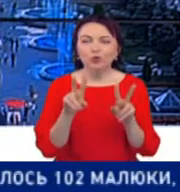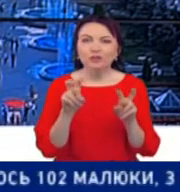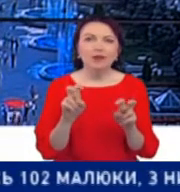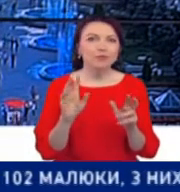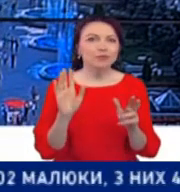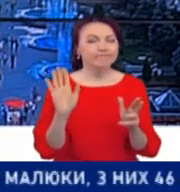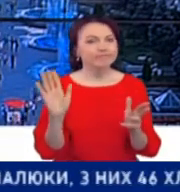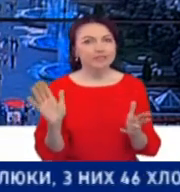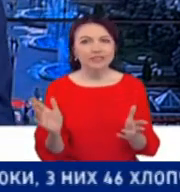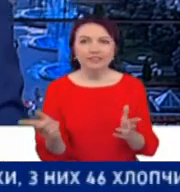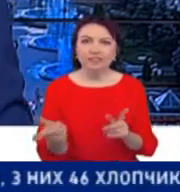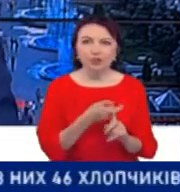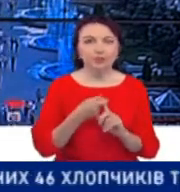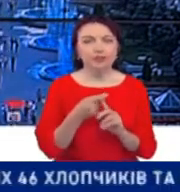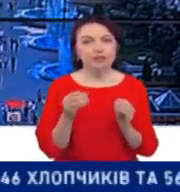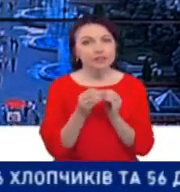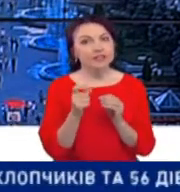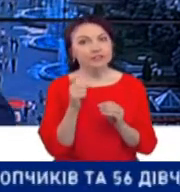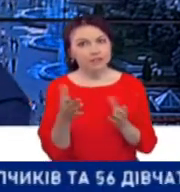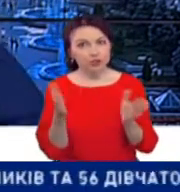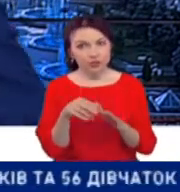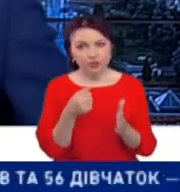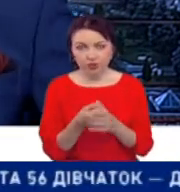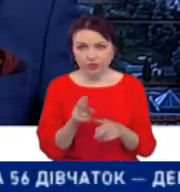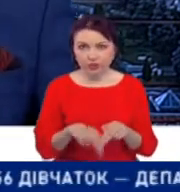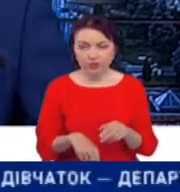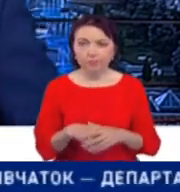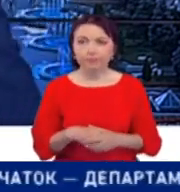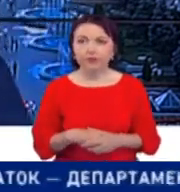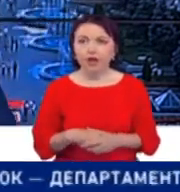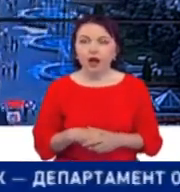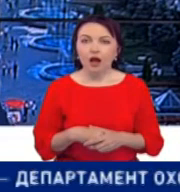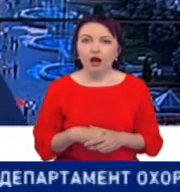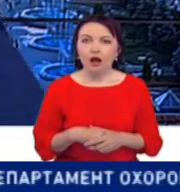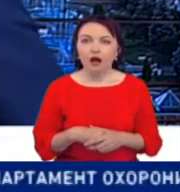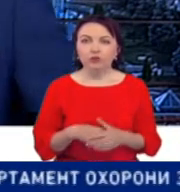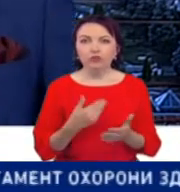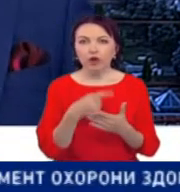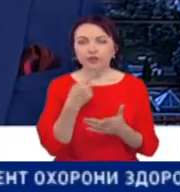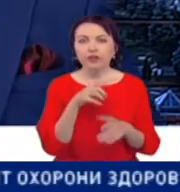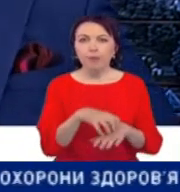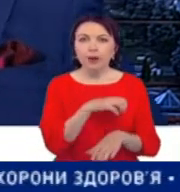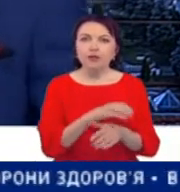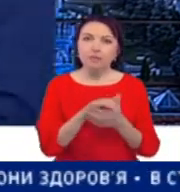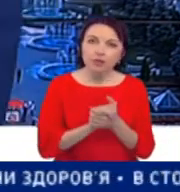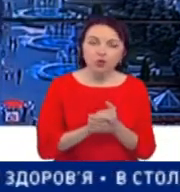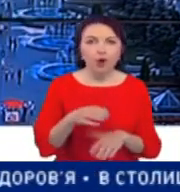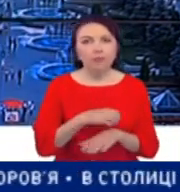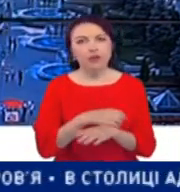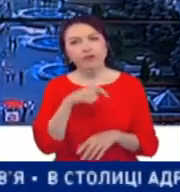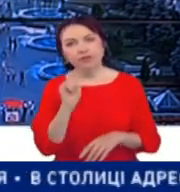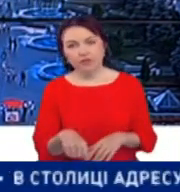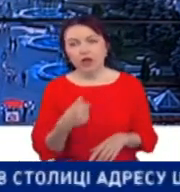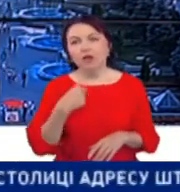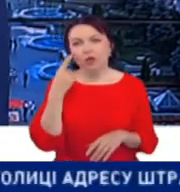10 хвилин до закінчення, ну як же, да? От... Пане Андрію, коли говорять от партія миру і партія війни, тобто я розумію, що це такий